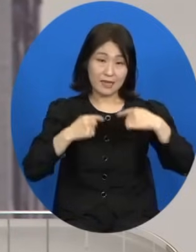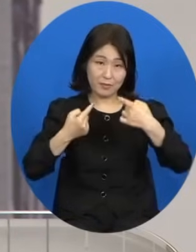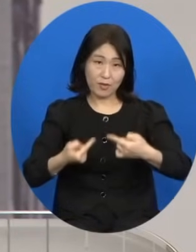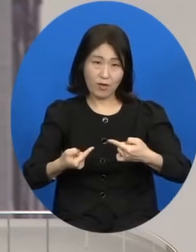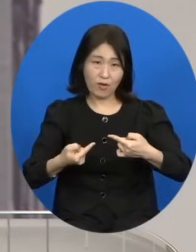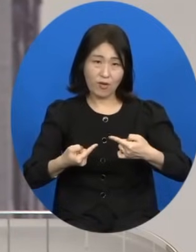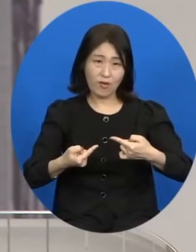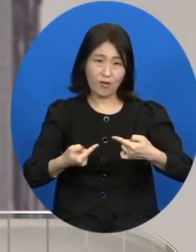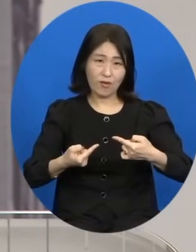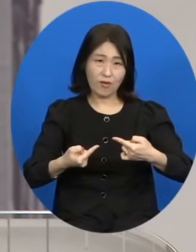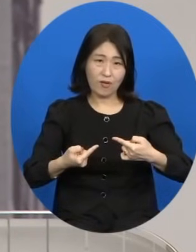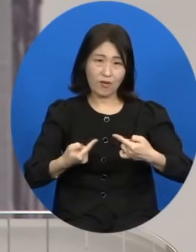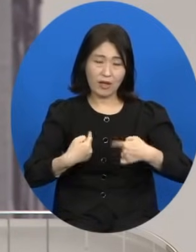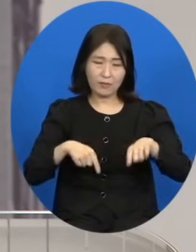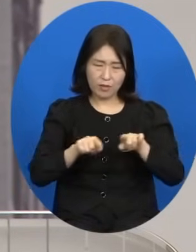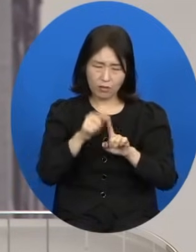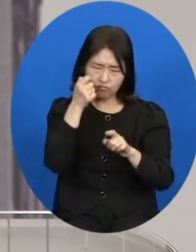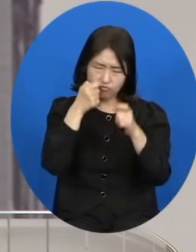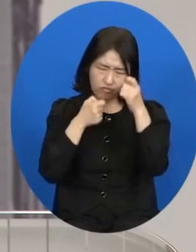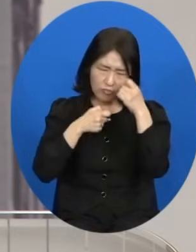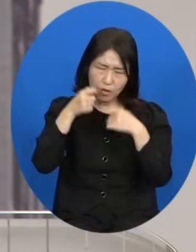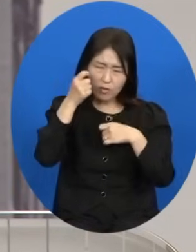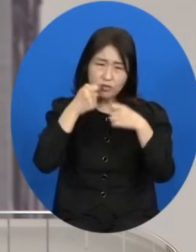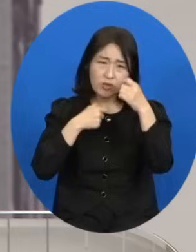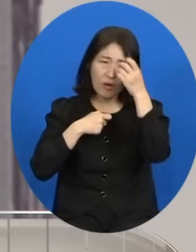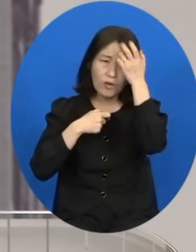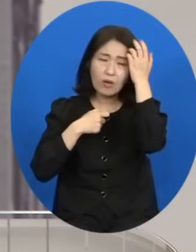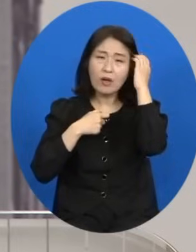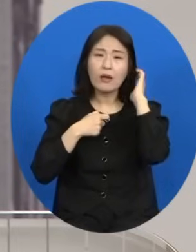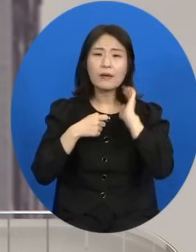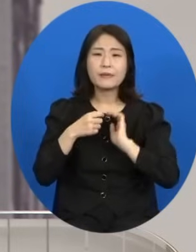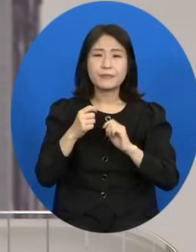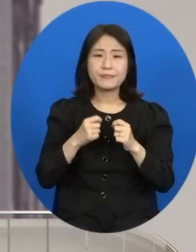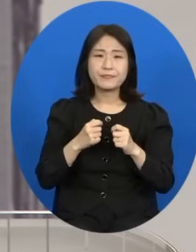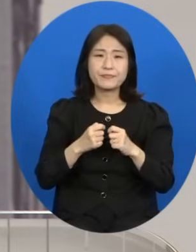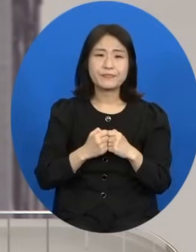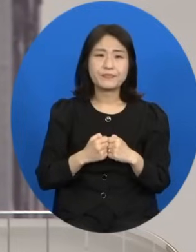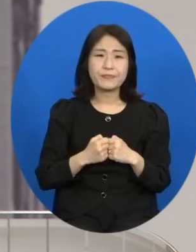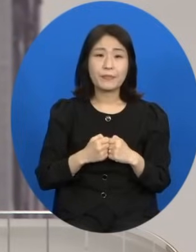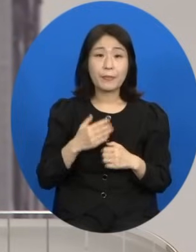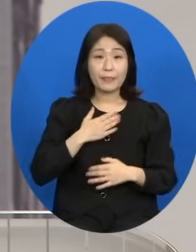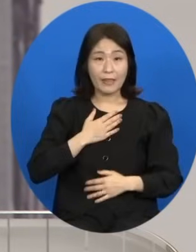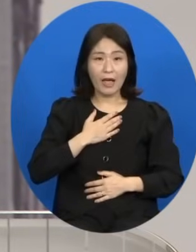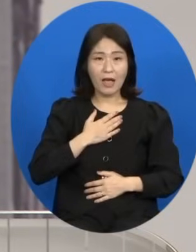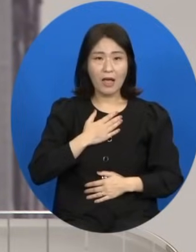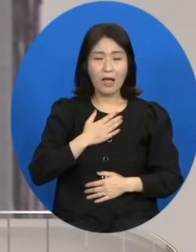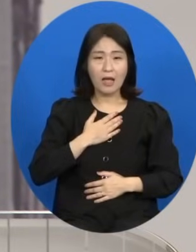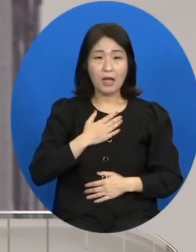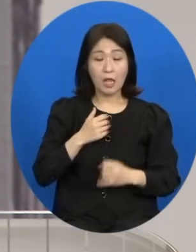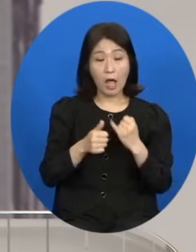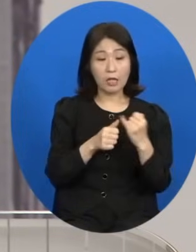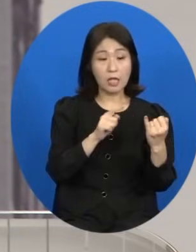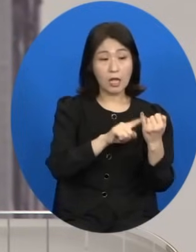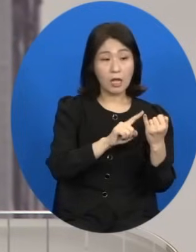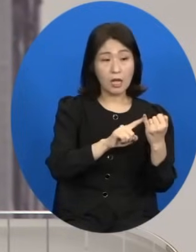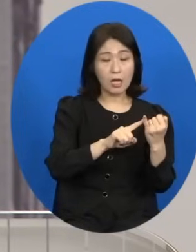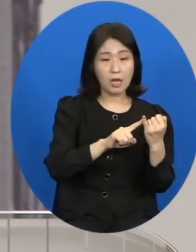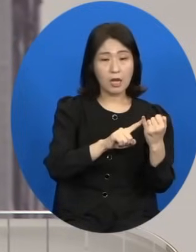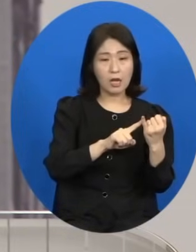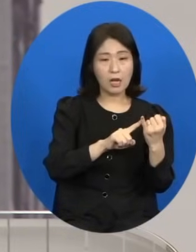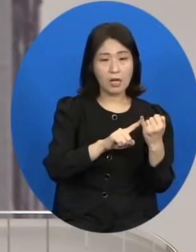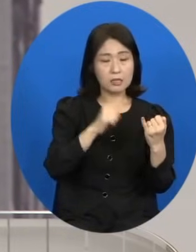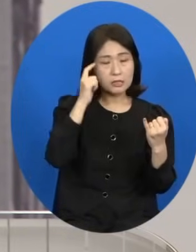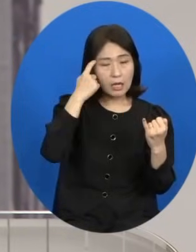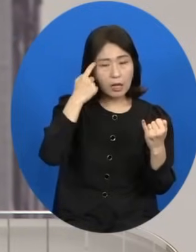동시에 저 아내는 그 권사님 누아 계신 모습 보면서 자신의 모습을 봤대요 나도 언젠가